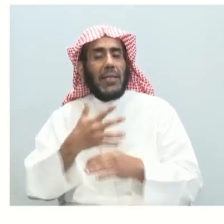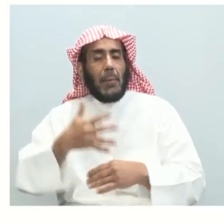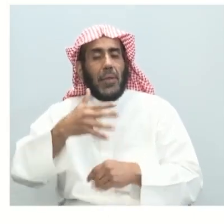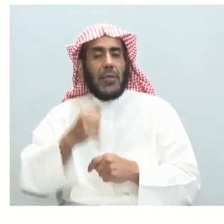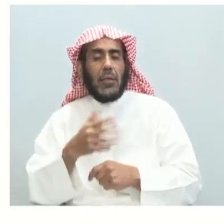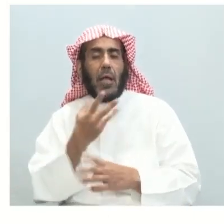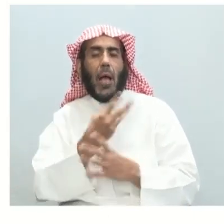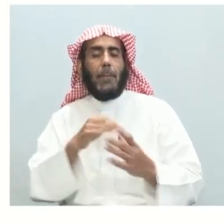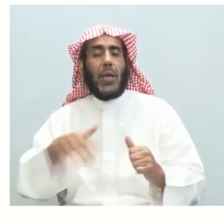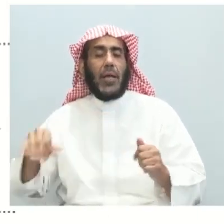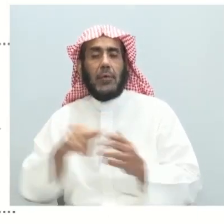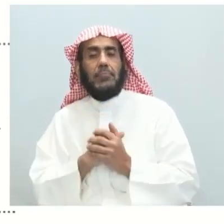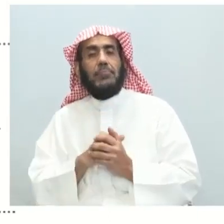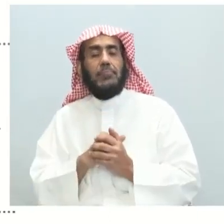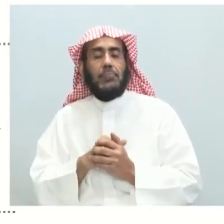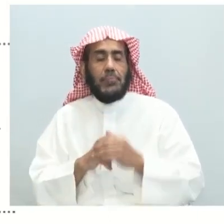ابنائها